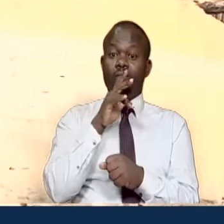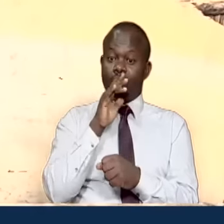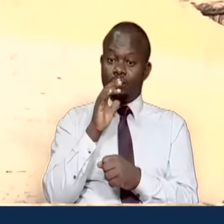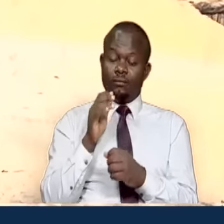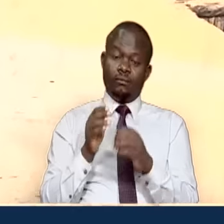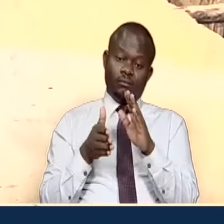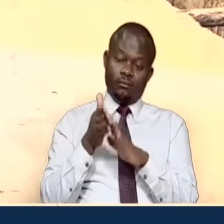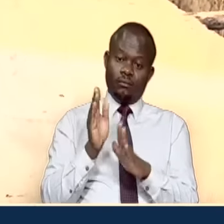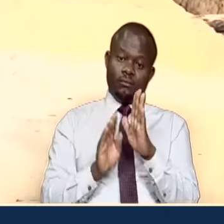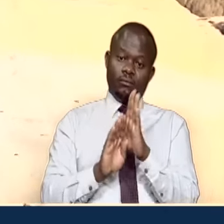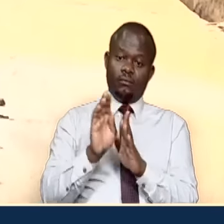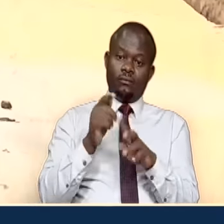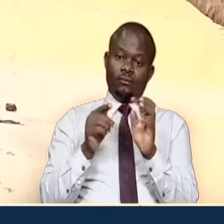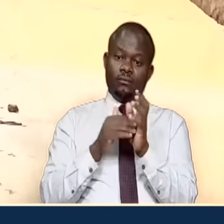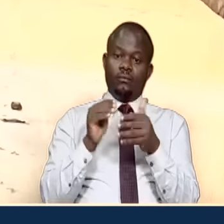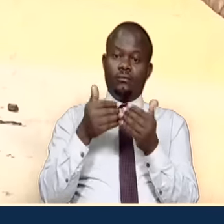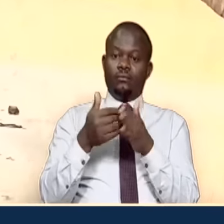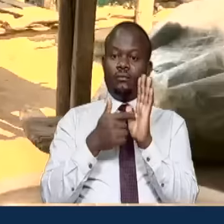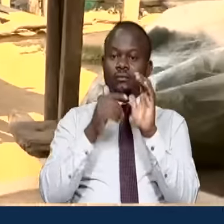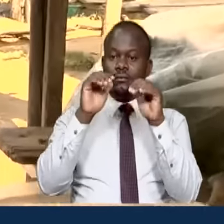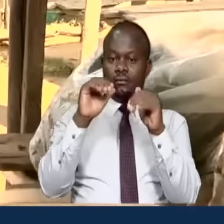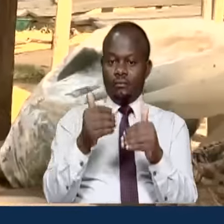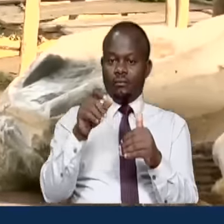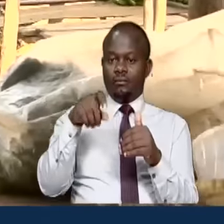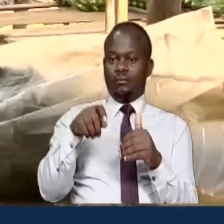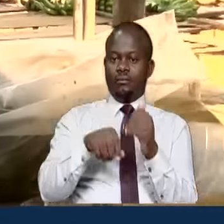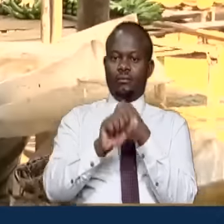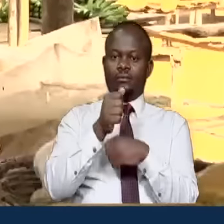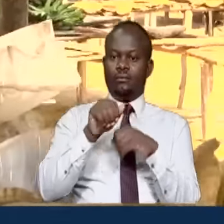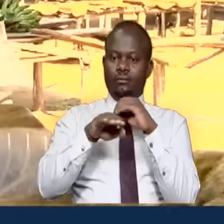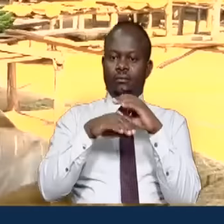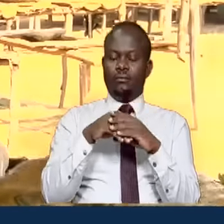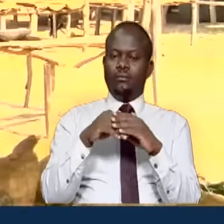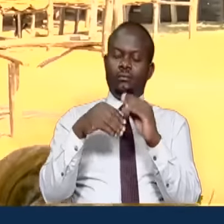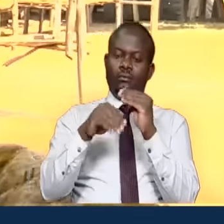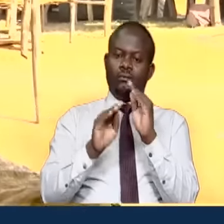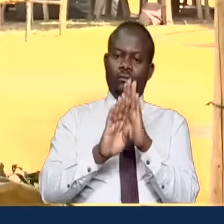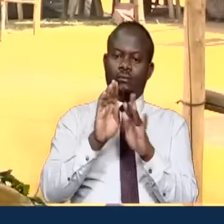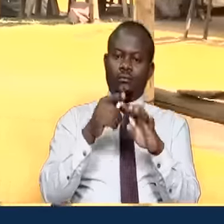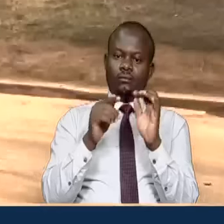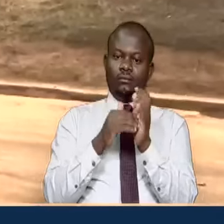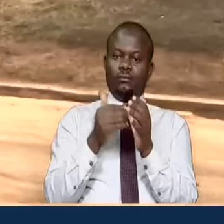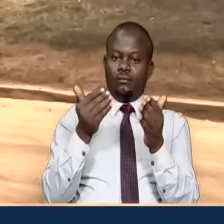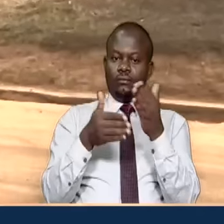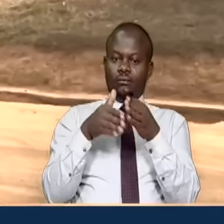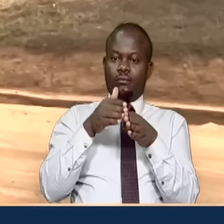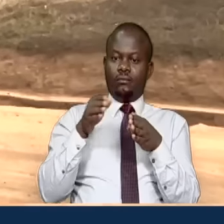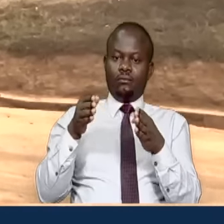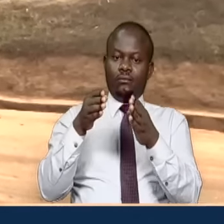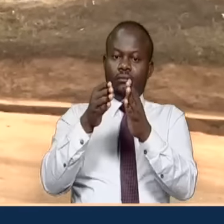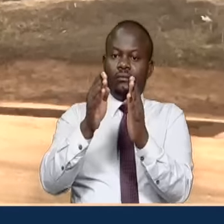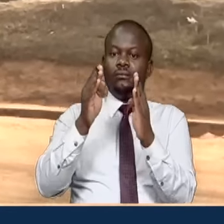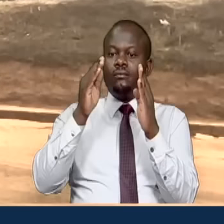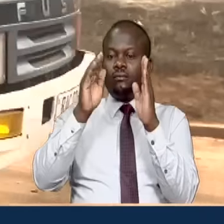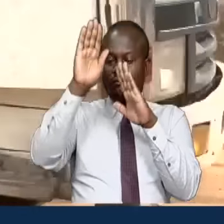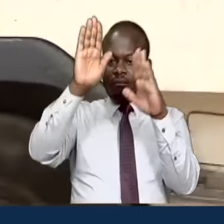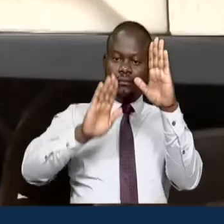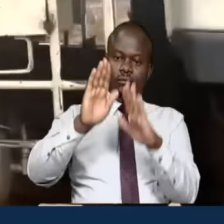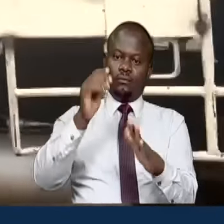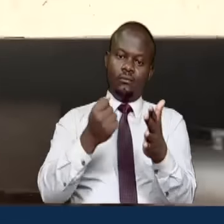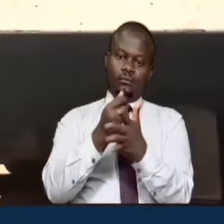iterambere. Icyakora nanone bakagaragaza ko hakeneye ibikorwa remezo birimo isoko rya kijyambere. Ariko ngo hanubatswe n'umuhanda wa kaburimbo wagira uruhare mu gutuma